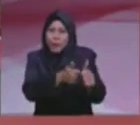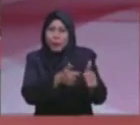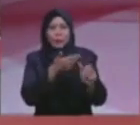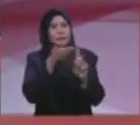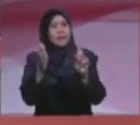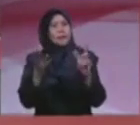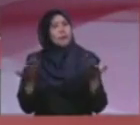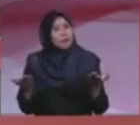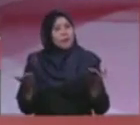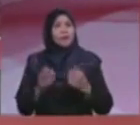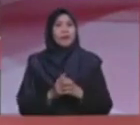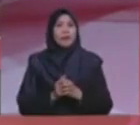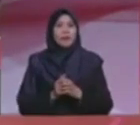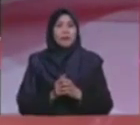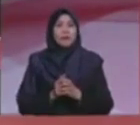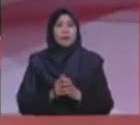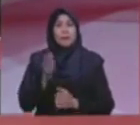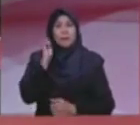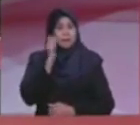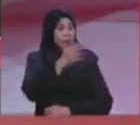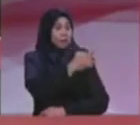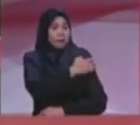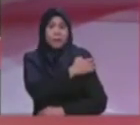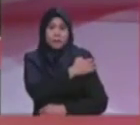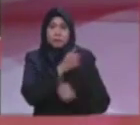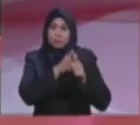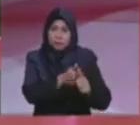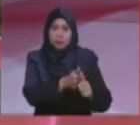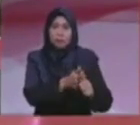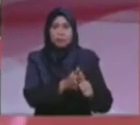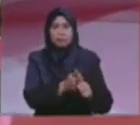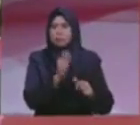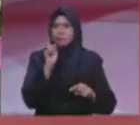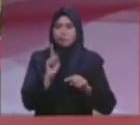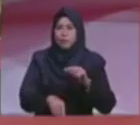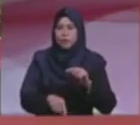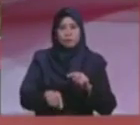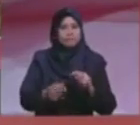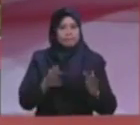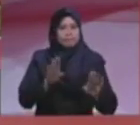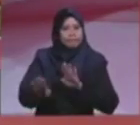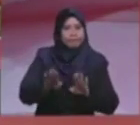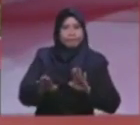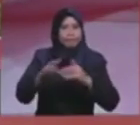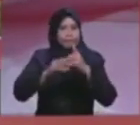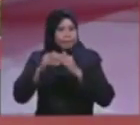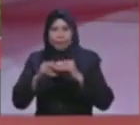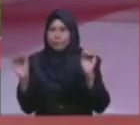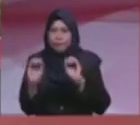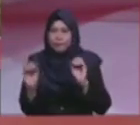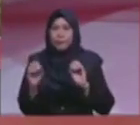saya katakan bahawa Task Force Operasi Pematuhan tidak akan berkompromi dengan sesiapa saja